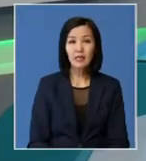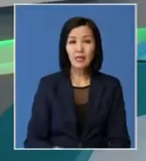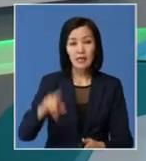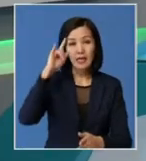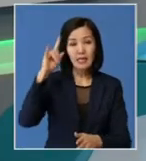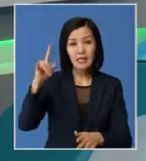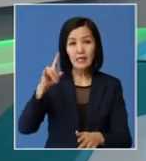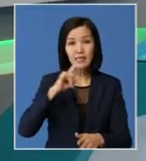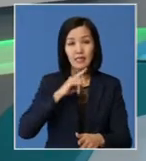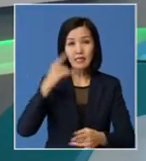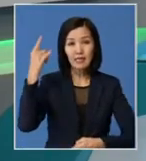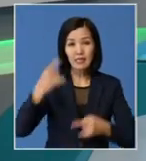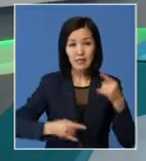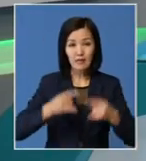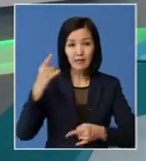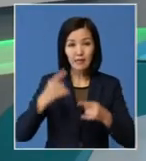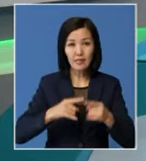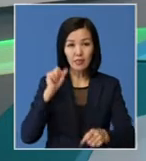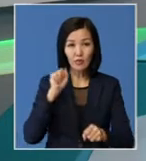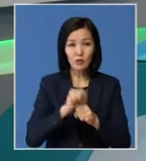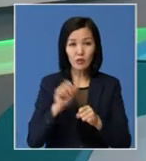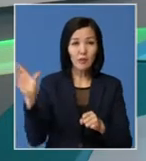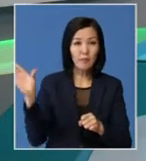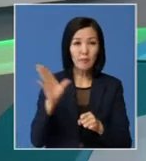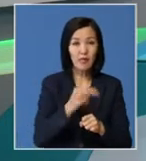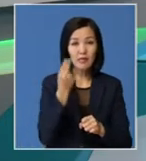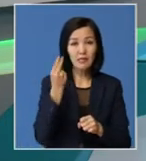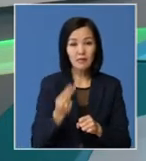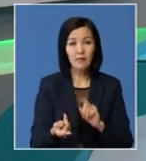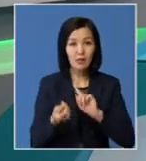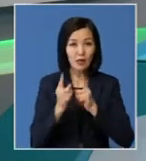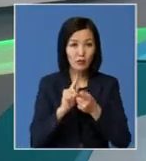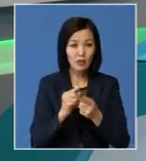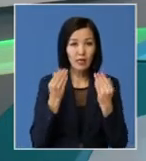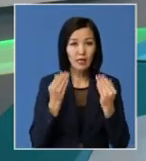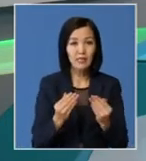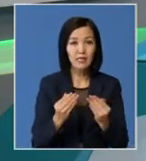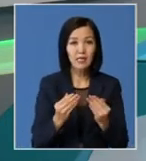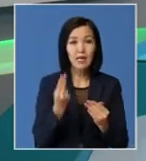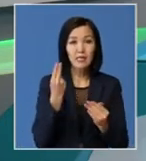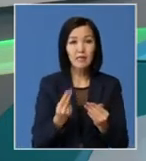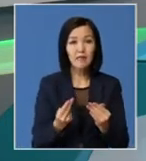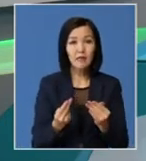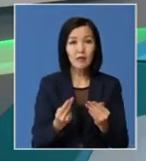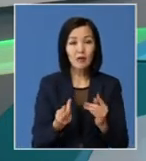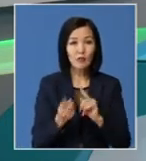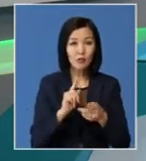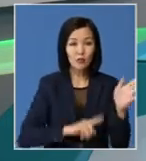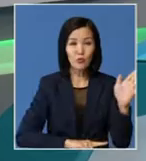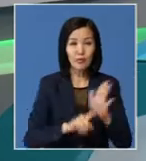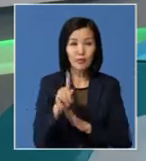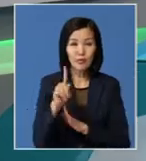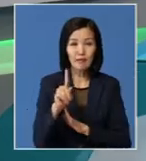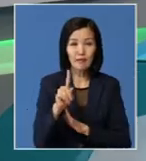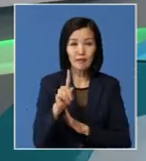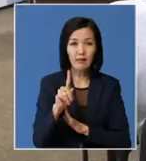Елімізде аналогты телевизия желісі өшіріліп, барлық арналар цифрлық жүйеге өтеді. Қазір сандық эфирге көшу кезеңі басталды. Өңірімізде